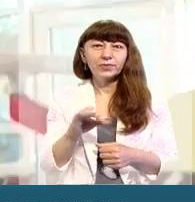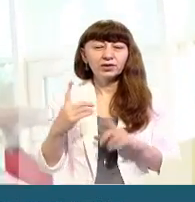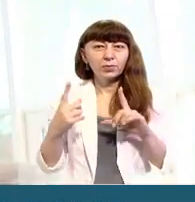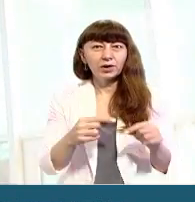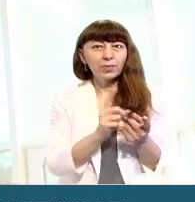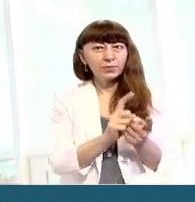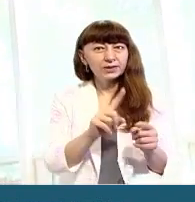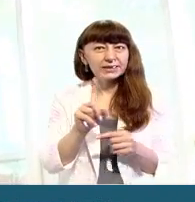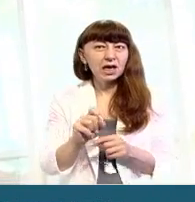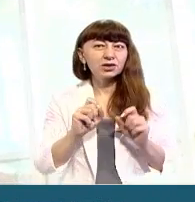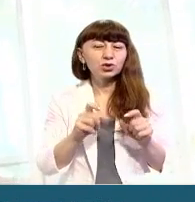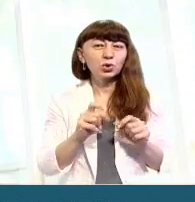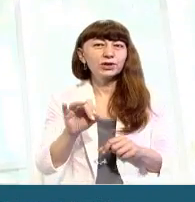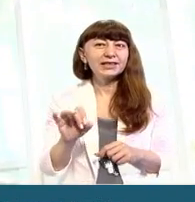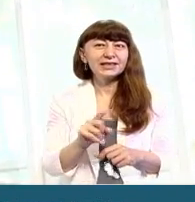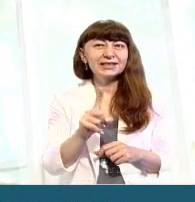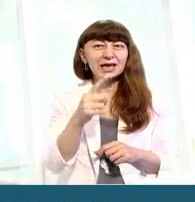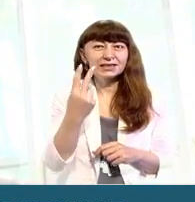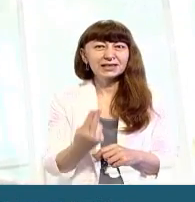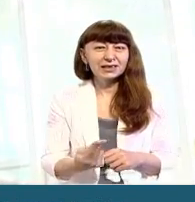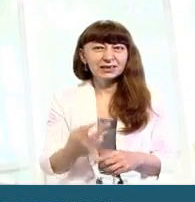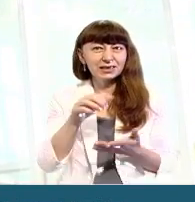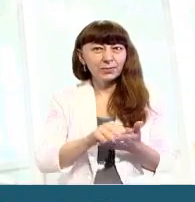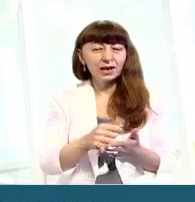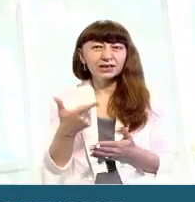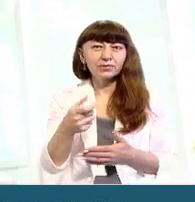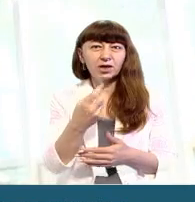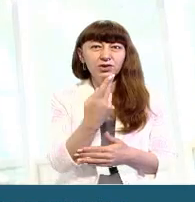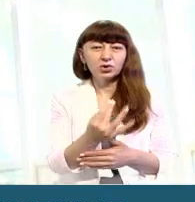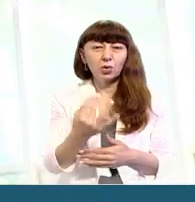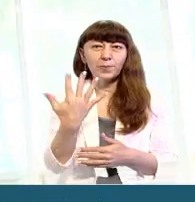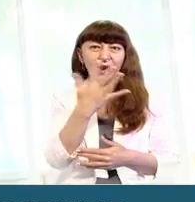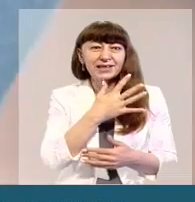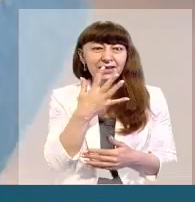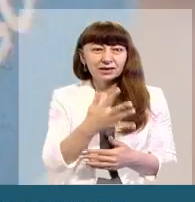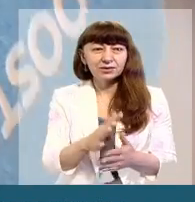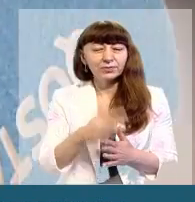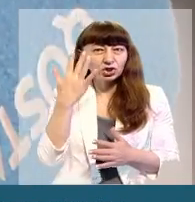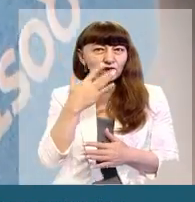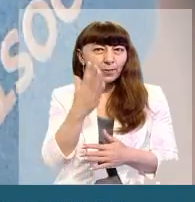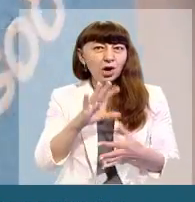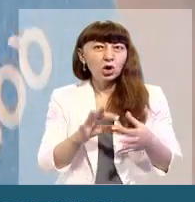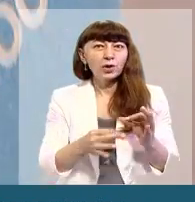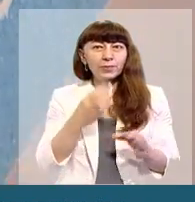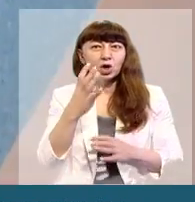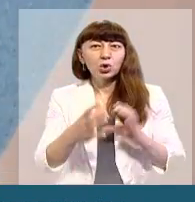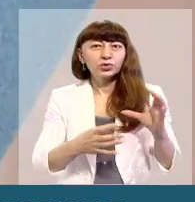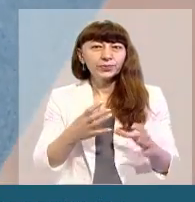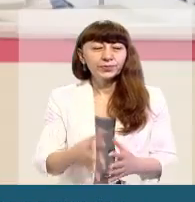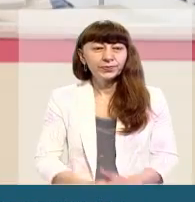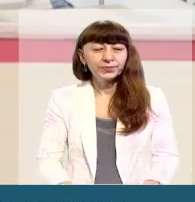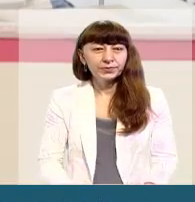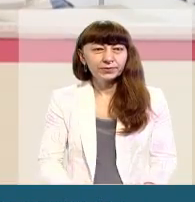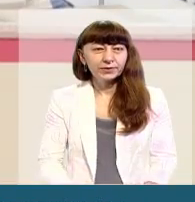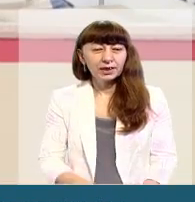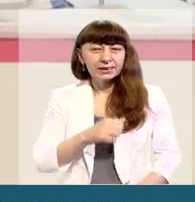приехал побороться за золото из столицы Казахстана. Занимается спортивной гимнастикой порядка 5 лет. Мечтает стать олимпийским чемпионом.